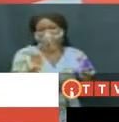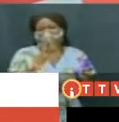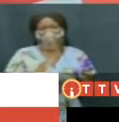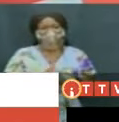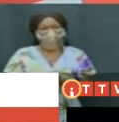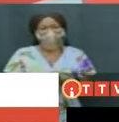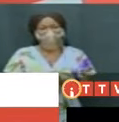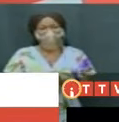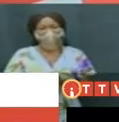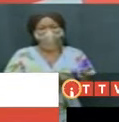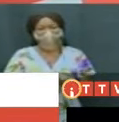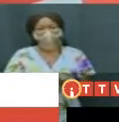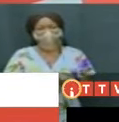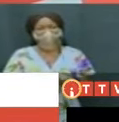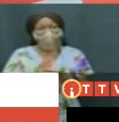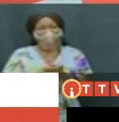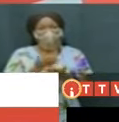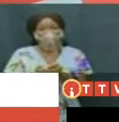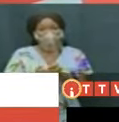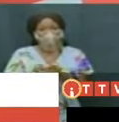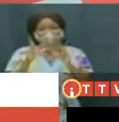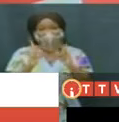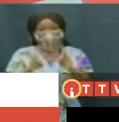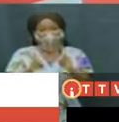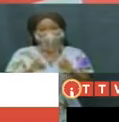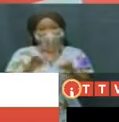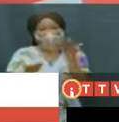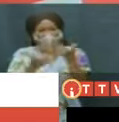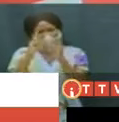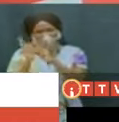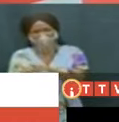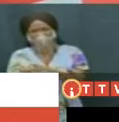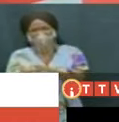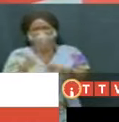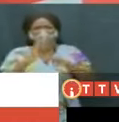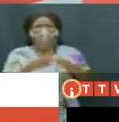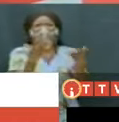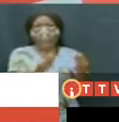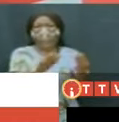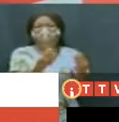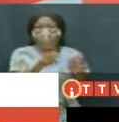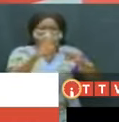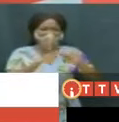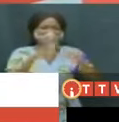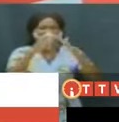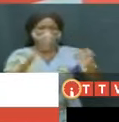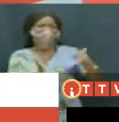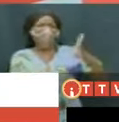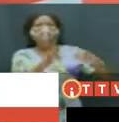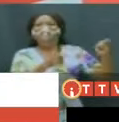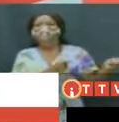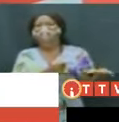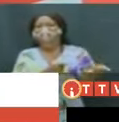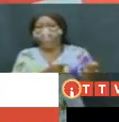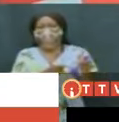munthu tamamwali akamwalira amabepuka kakhala kwina koma ndi chipfinjo ndi chisoni chachikulu kwambiri